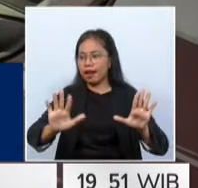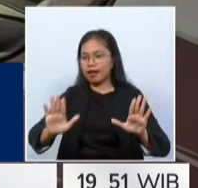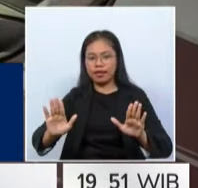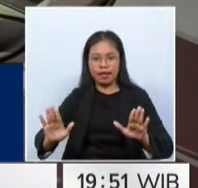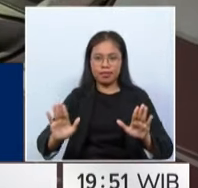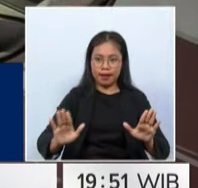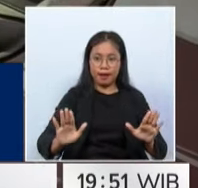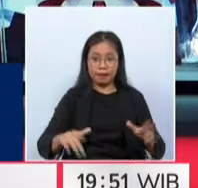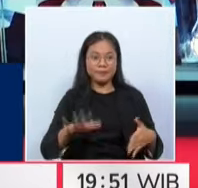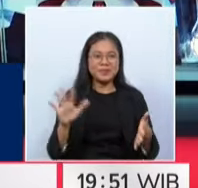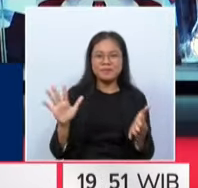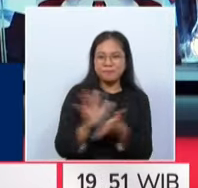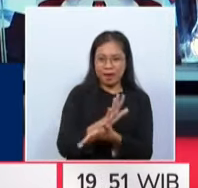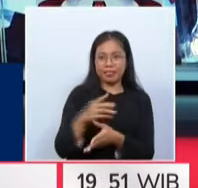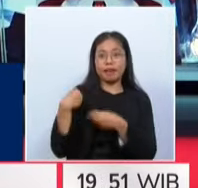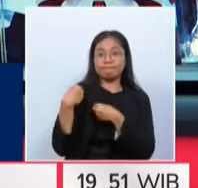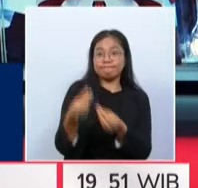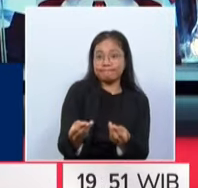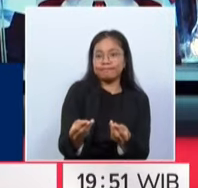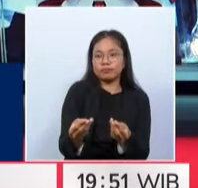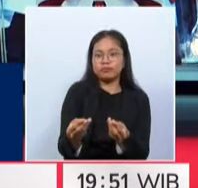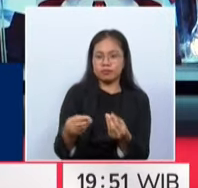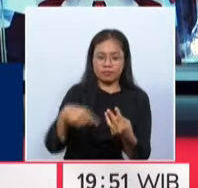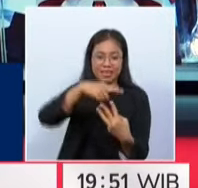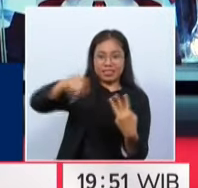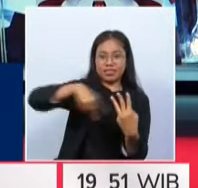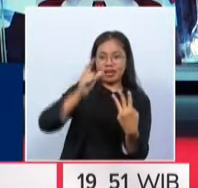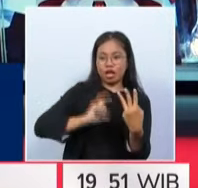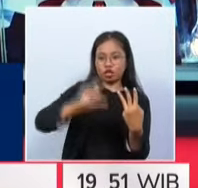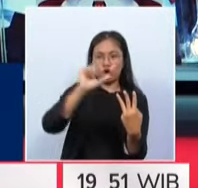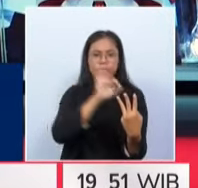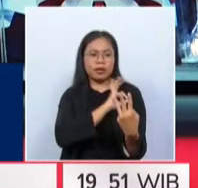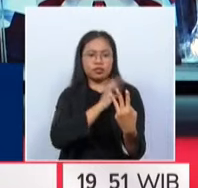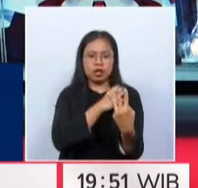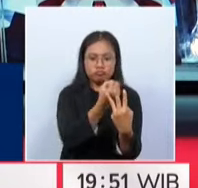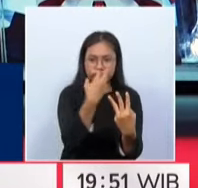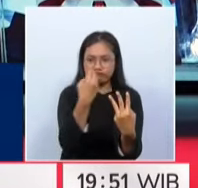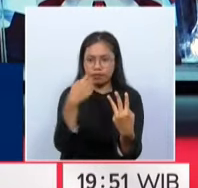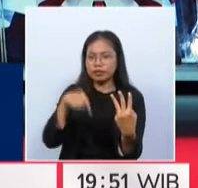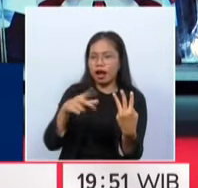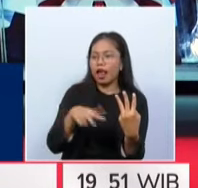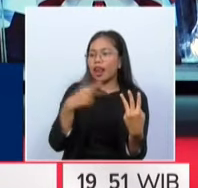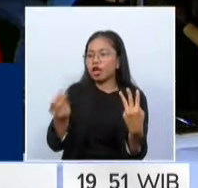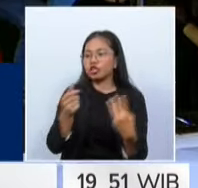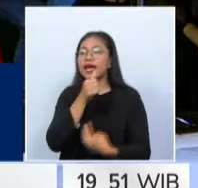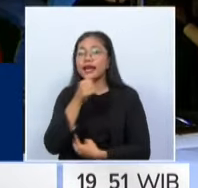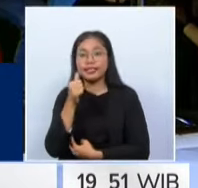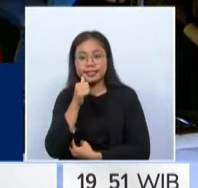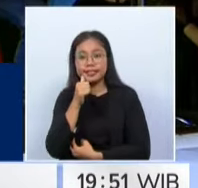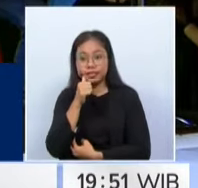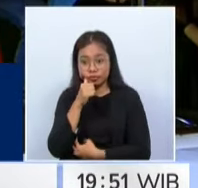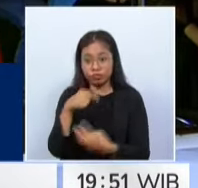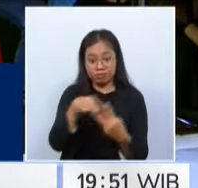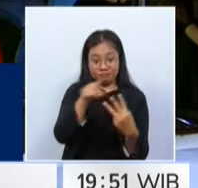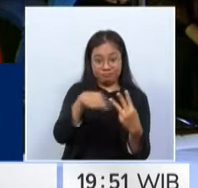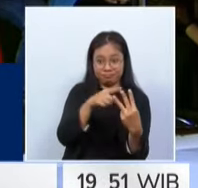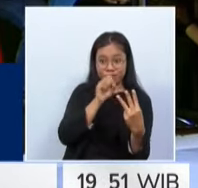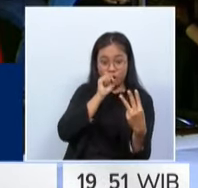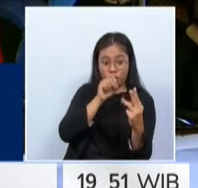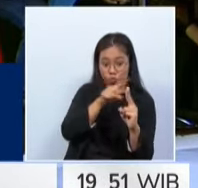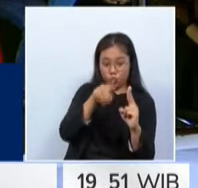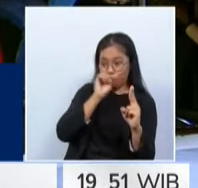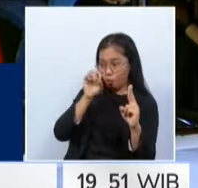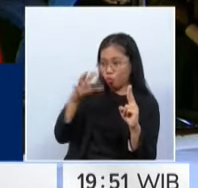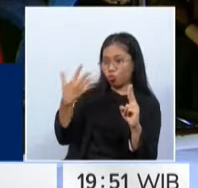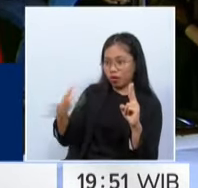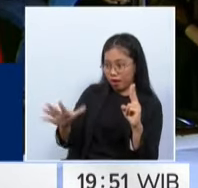kesempatan kepada tiga orang capres kita untuk berbicara kami persilakan pada Pak Anis untuk menanggapi dua capres sebelumnya silakan Pak Anis